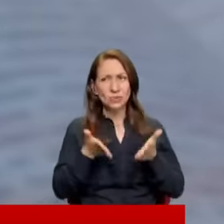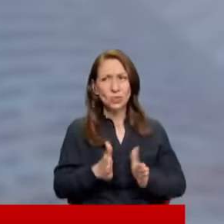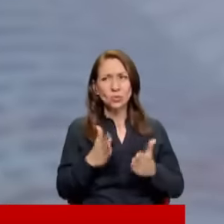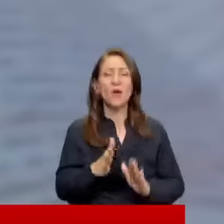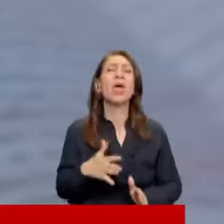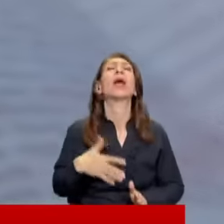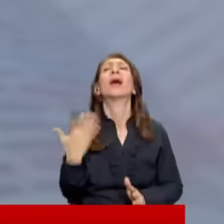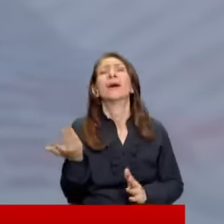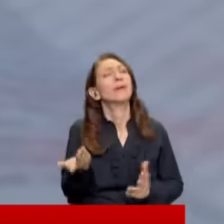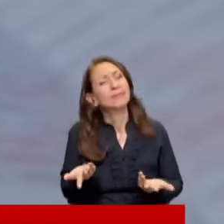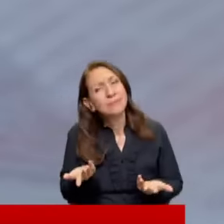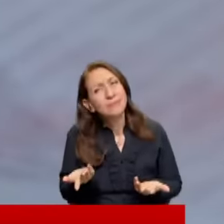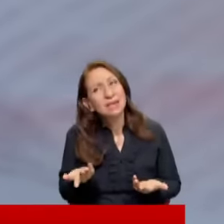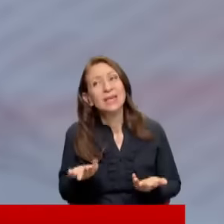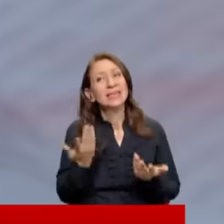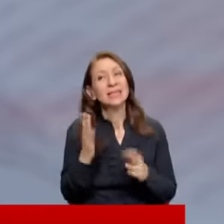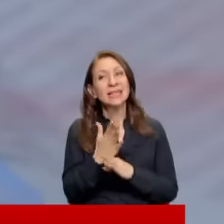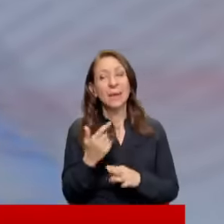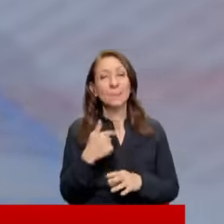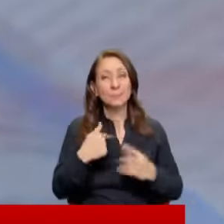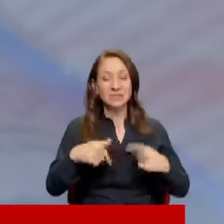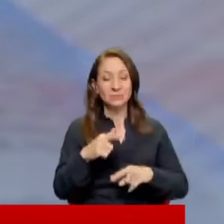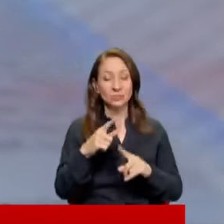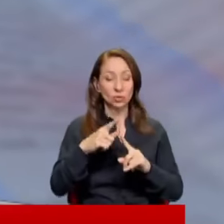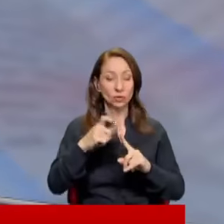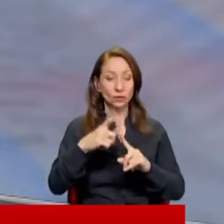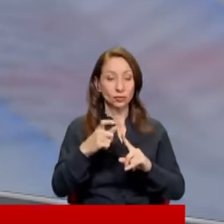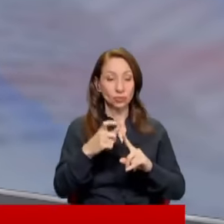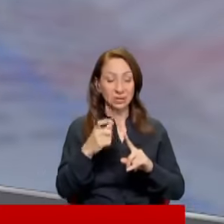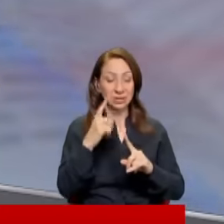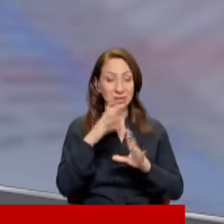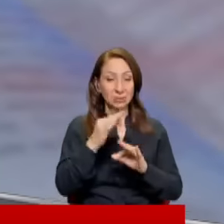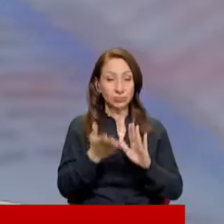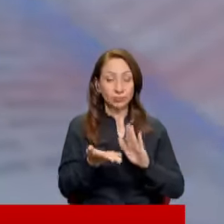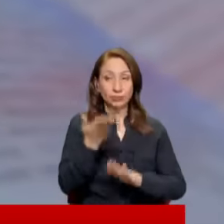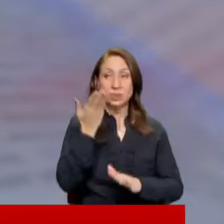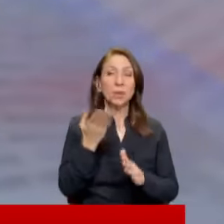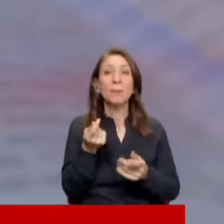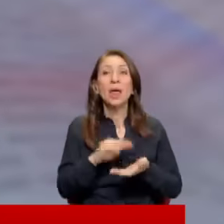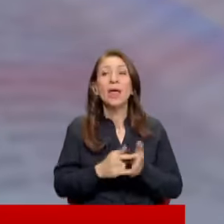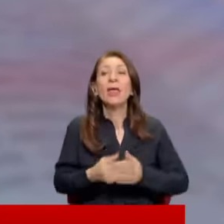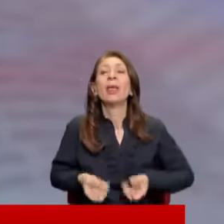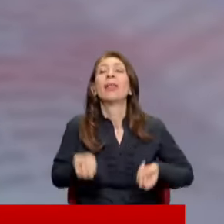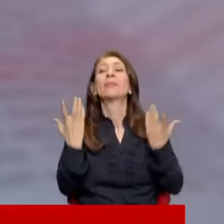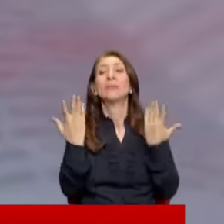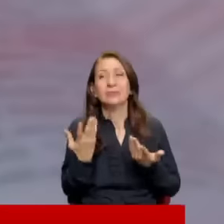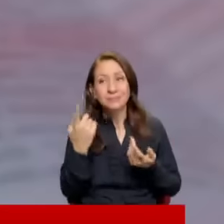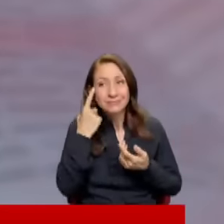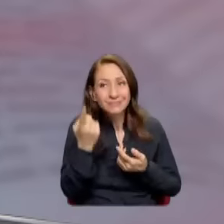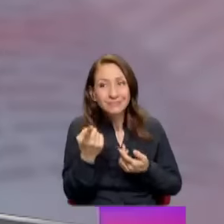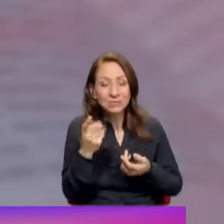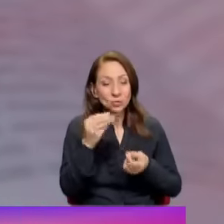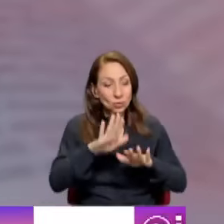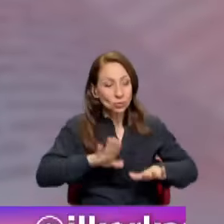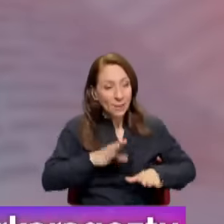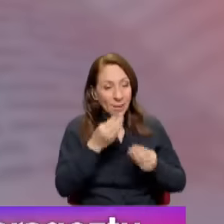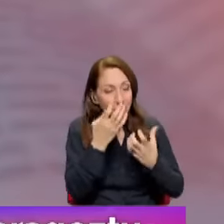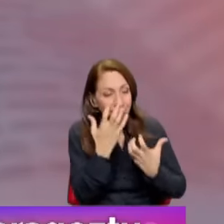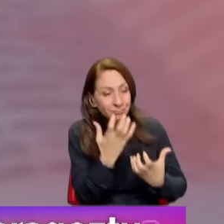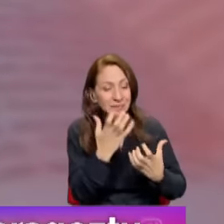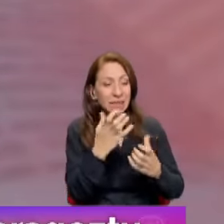yapmaktan Vazgeçti ve Niye bizim nüfus artış hızımız düştü geçinemediği ya da çocuklarımızı geçindirme